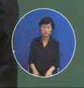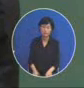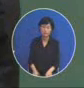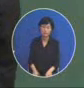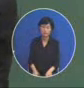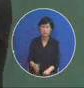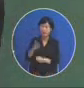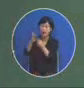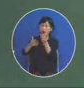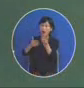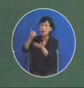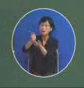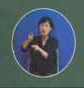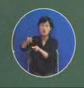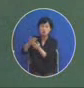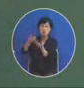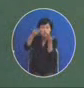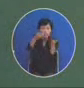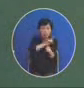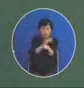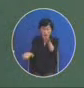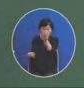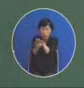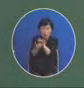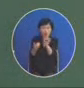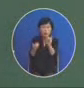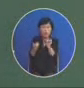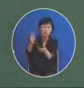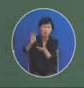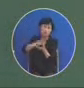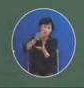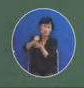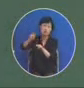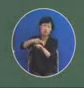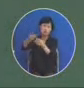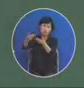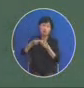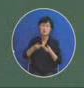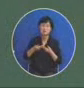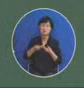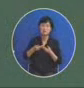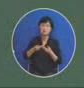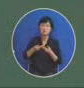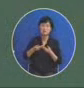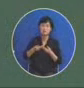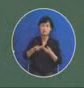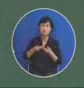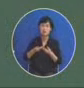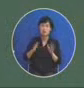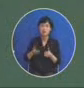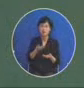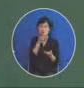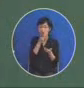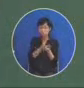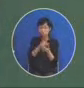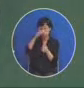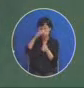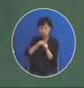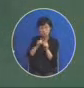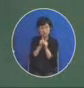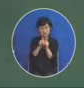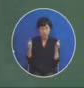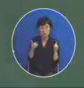최고의 선물은 뭡니까? 그리스도. What is God's greatest gift? It's Christ. 그래서 중직자들이 왜 실패하는